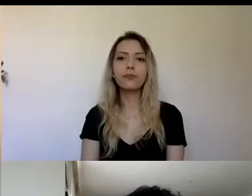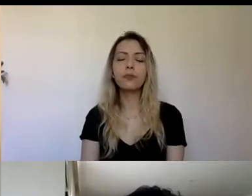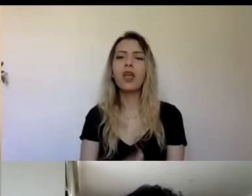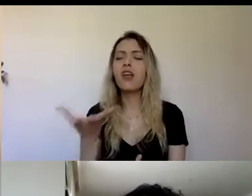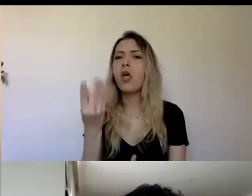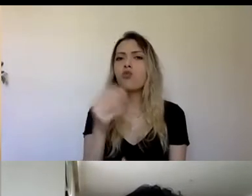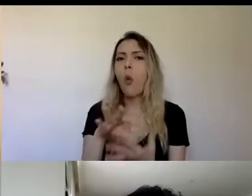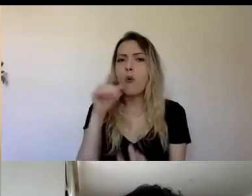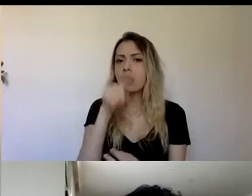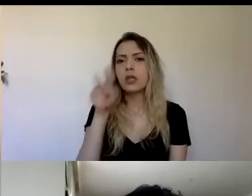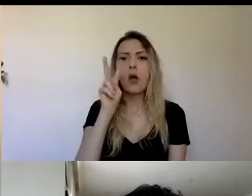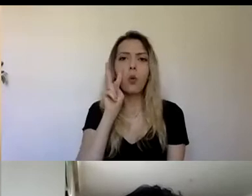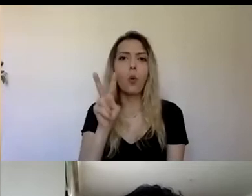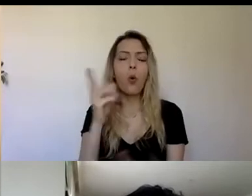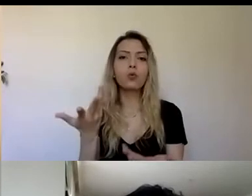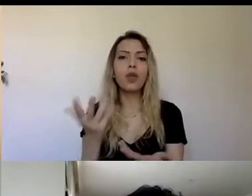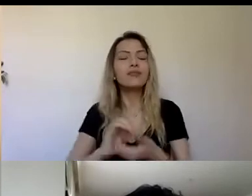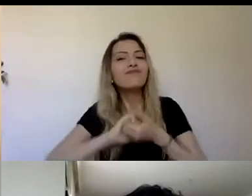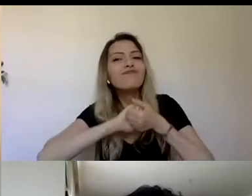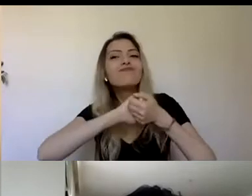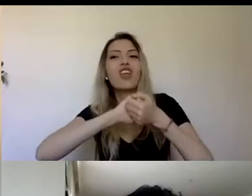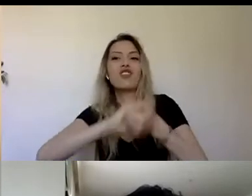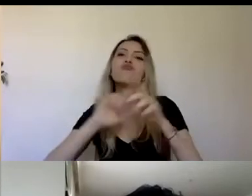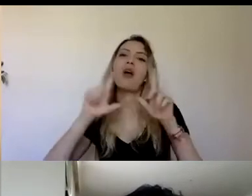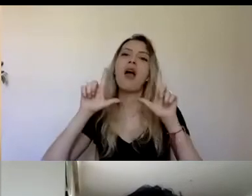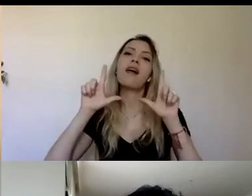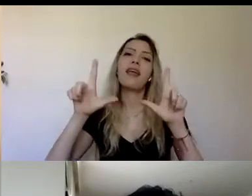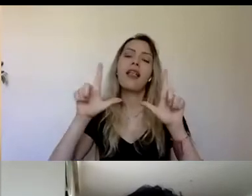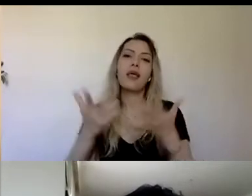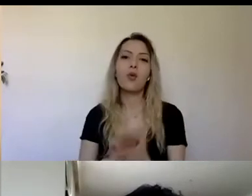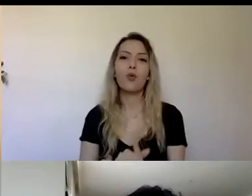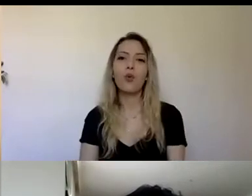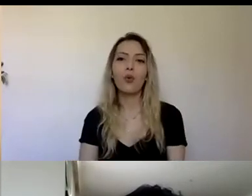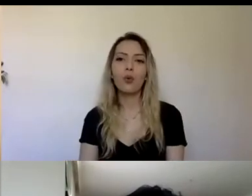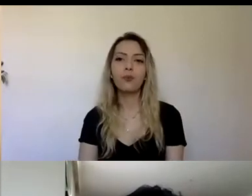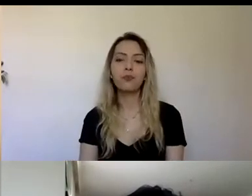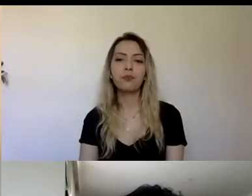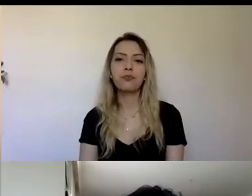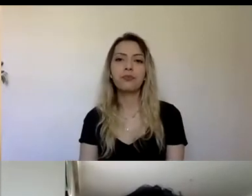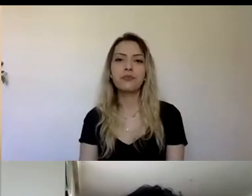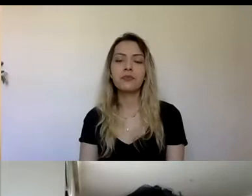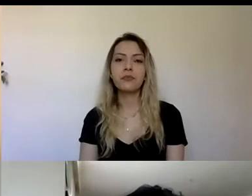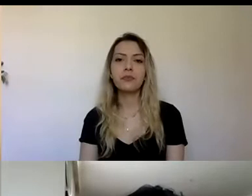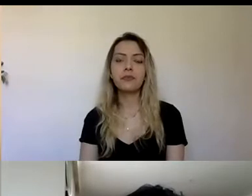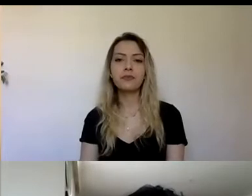gördüğü aslında dayanışmamız gerekiyor. Evet, doğru. Aslında bir taraftan